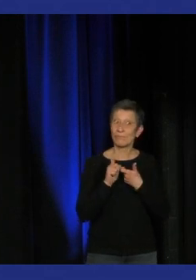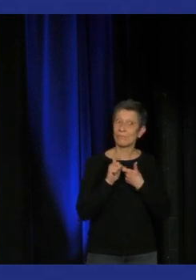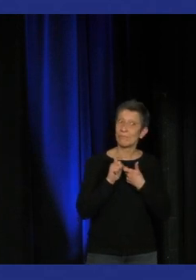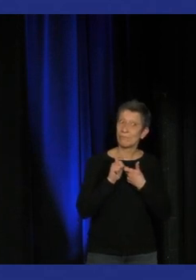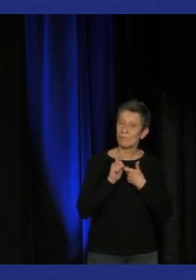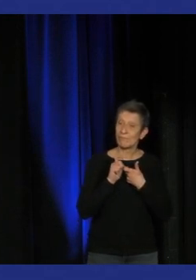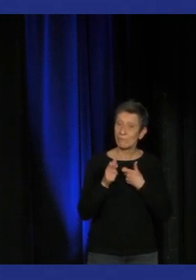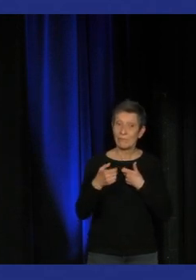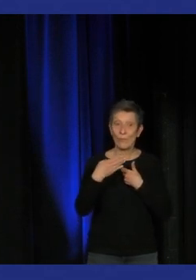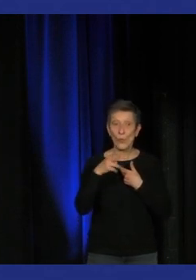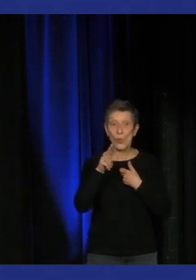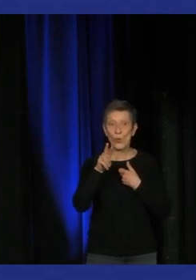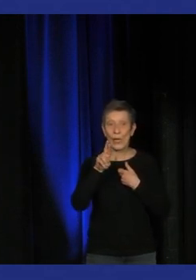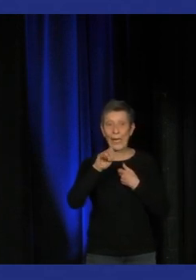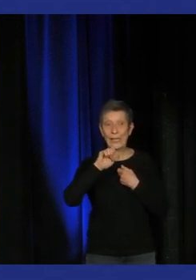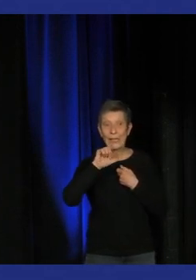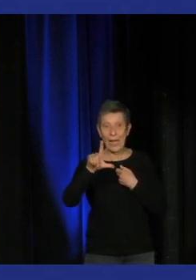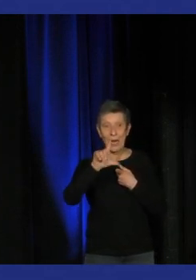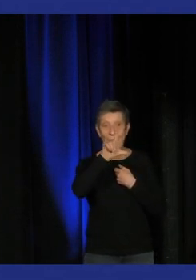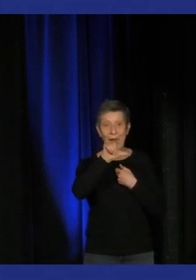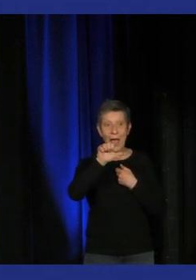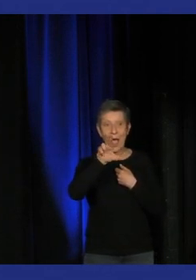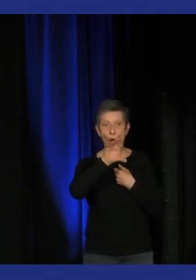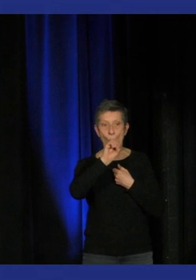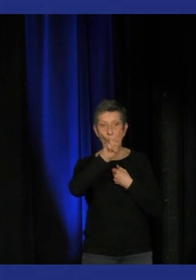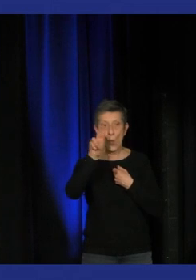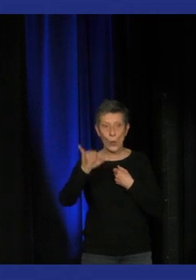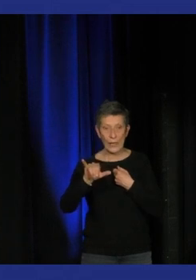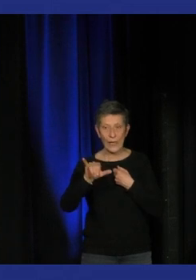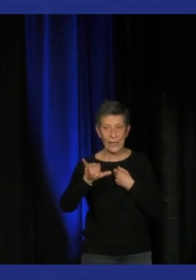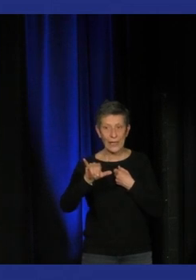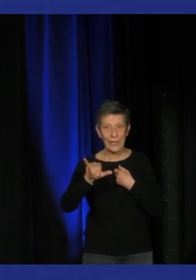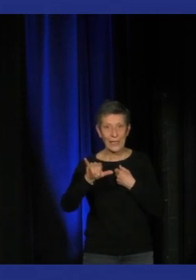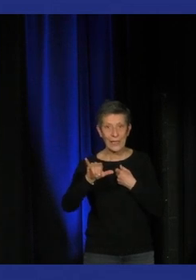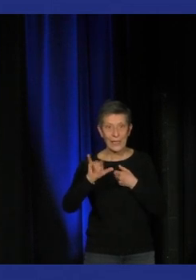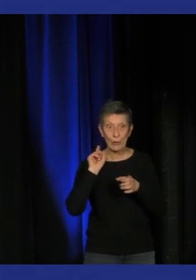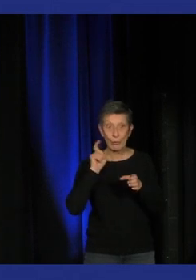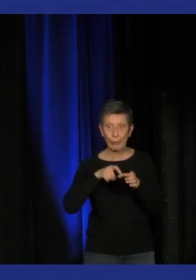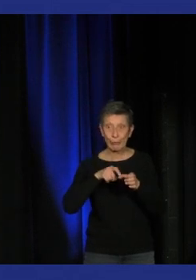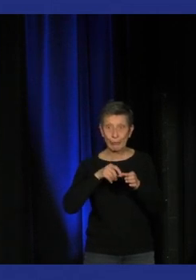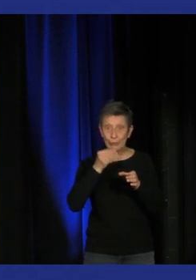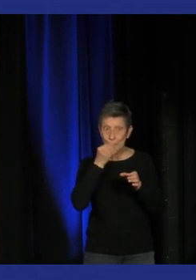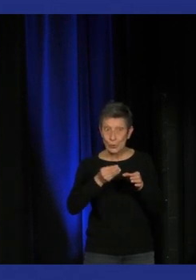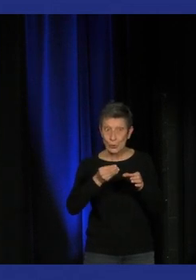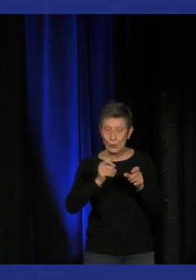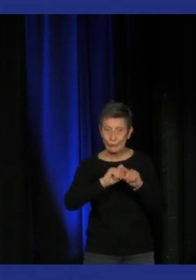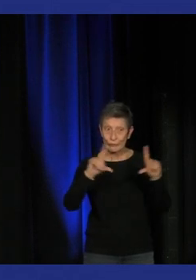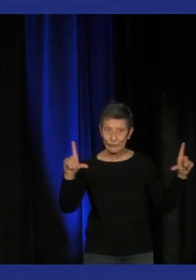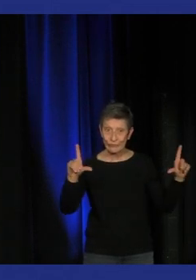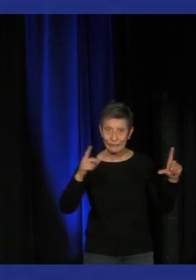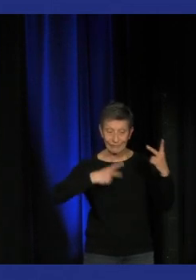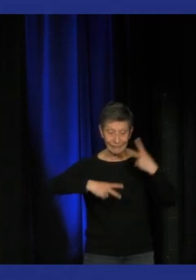présentation de Muriel Laroui. Voilà. Est-ce que ça se connecte? Oui,